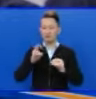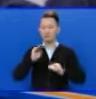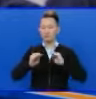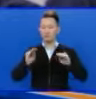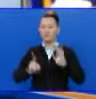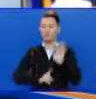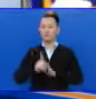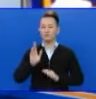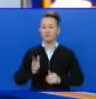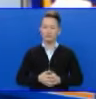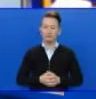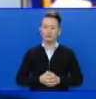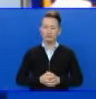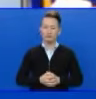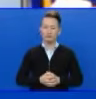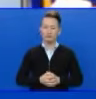шығаратын болады.